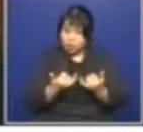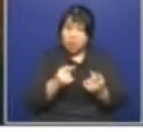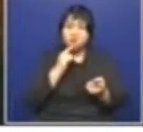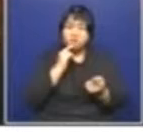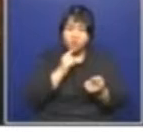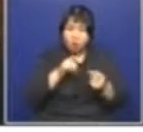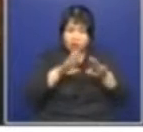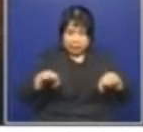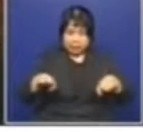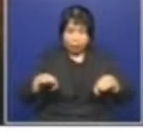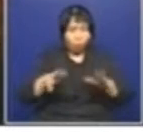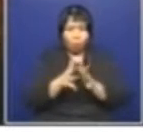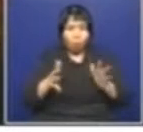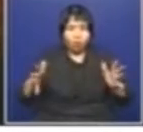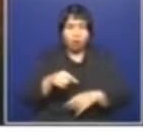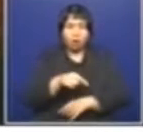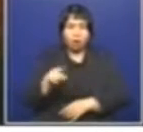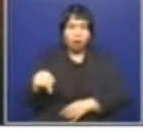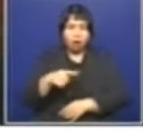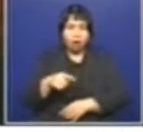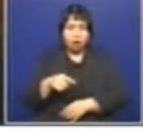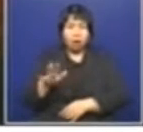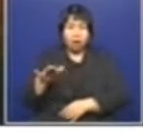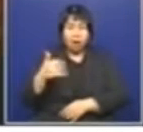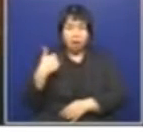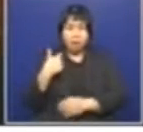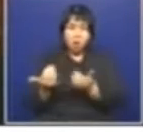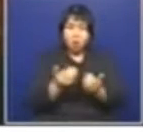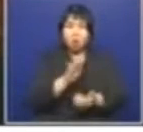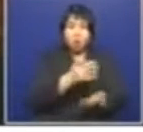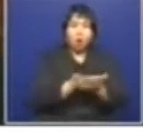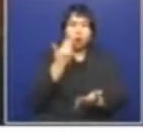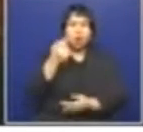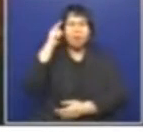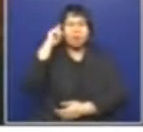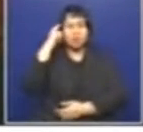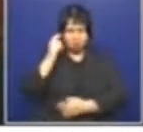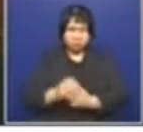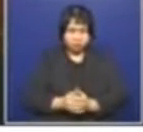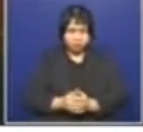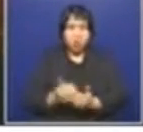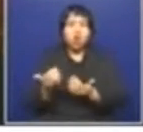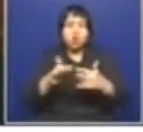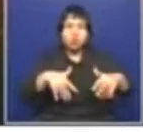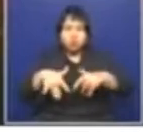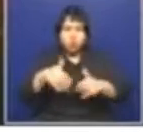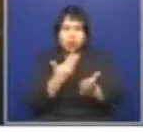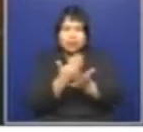ลยถ้าท่านลูกท่านเป็นคนรวยท่านจะไม่รู้หรอกลูกชาวบ้านวันนี้กู้ยืมเรียนกันเกือบ